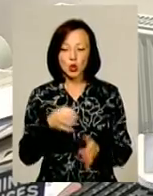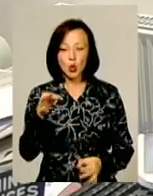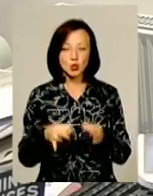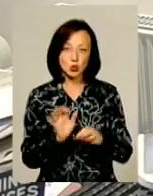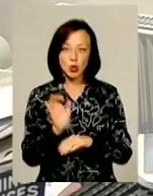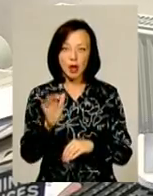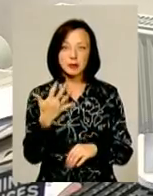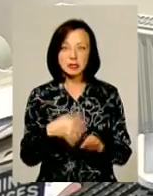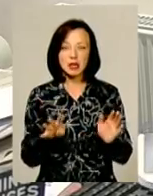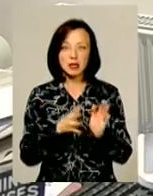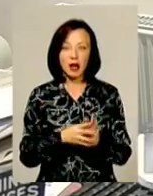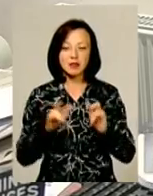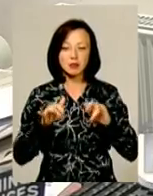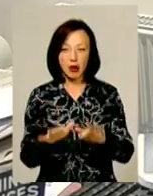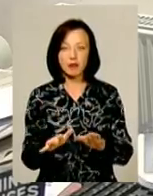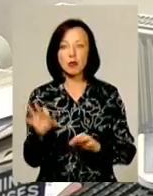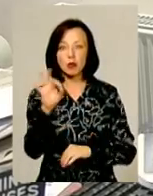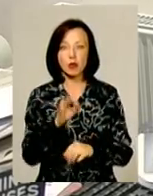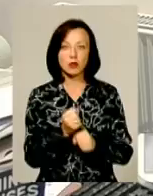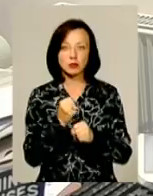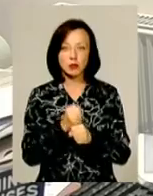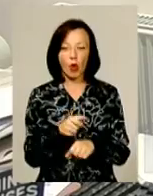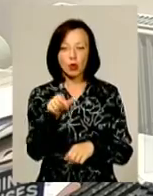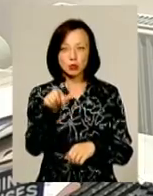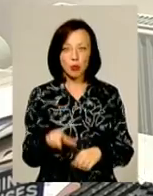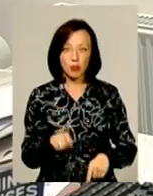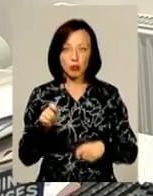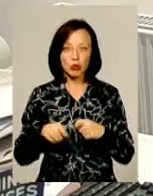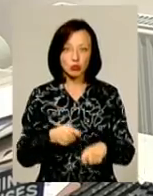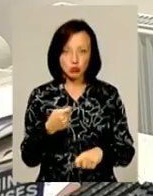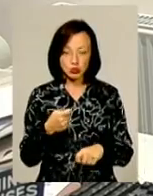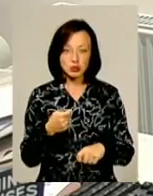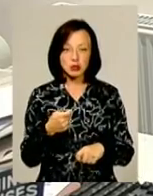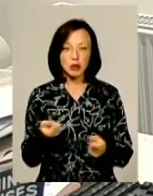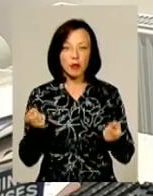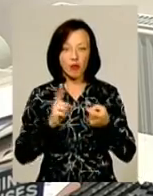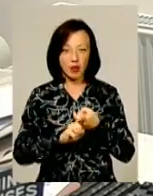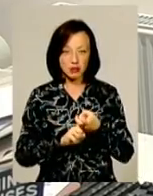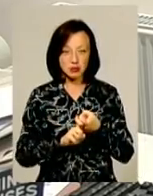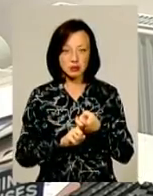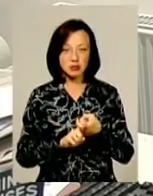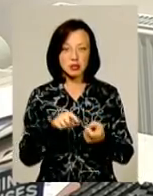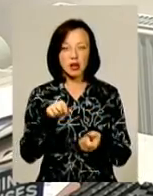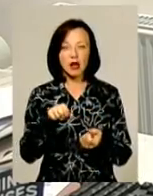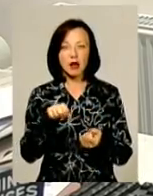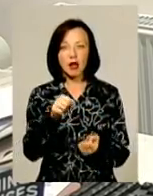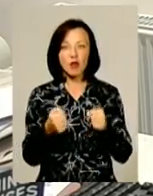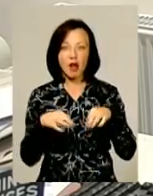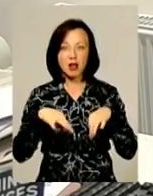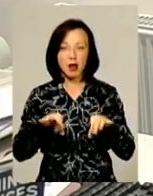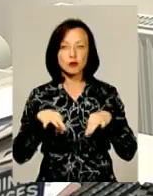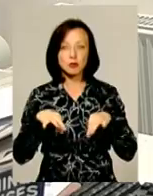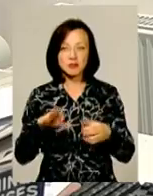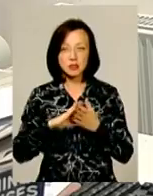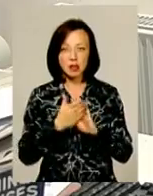надійшло 59 справ стосовно вчинення особами правопорушень, які пов'язані з керуванням транспортними засобами